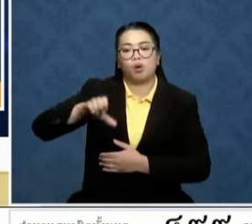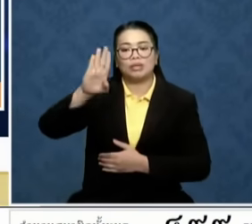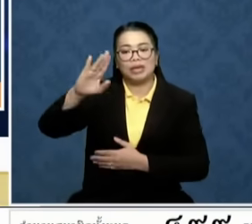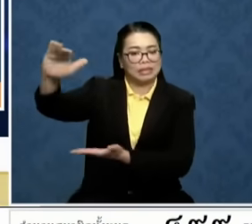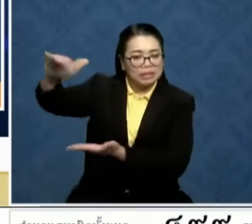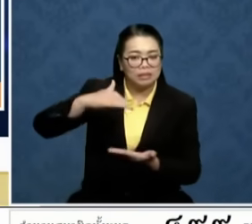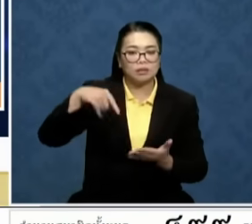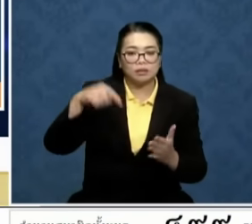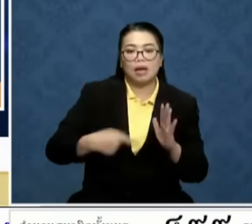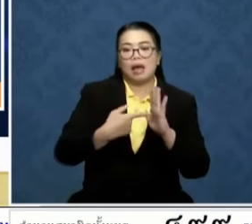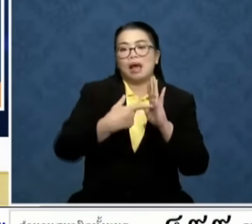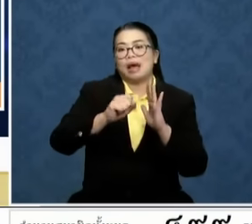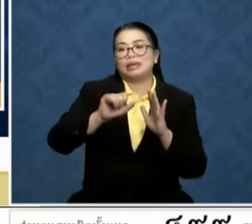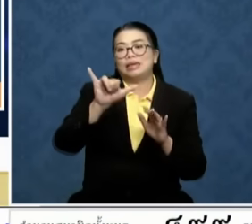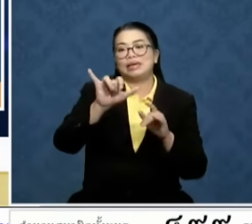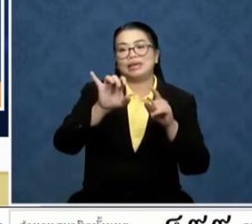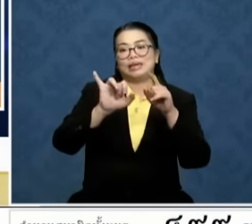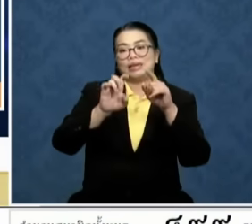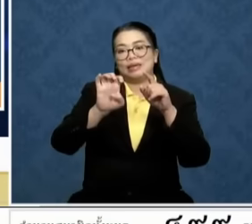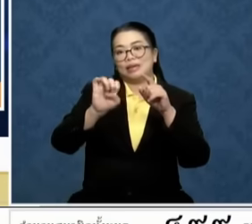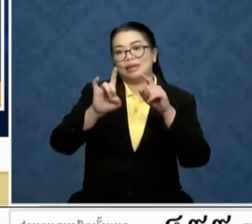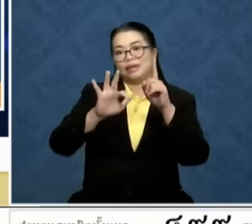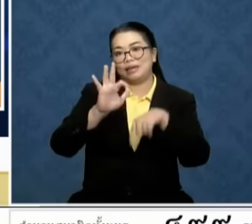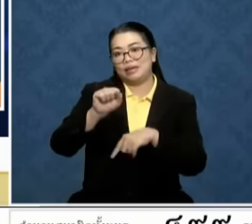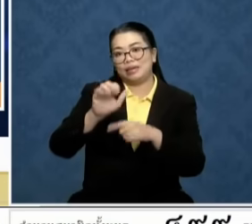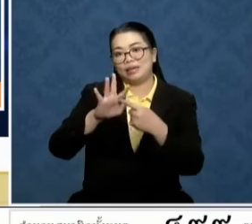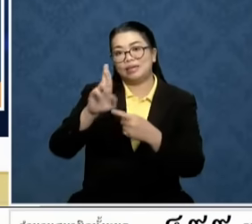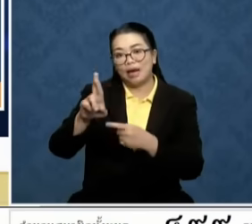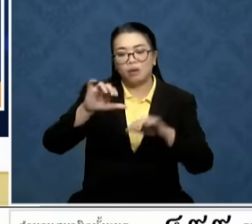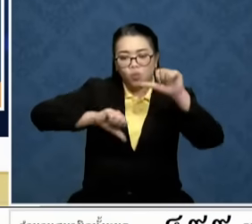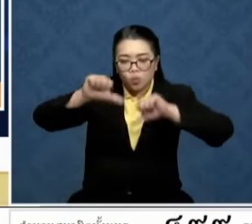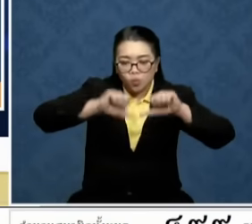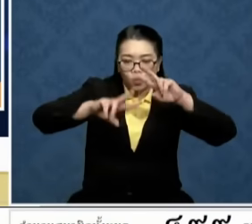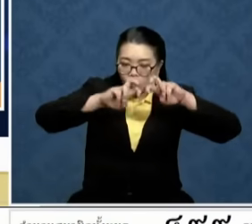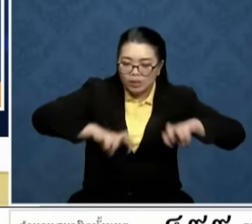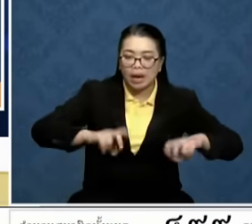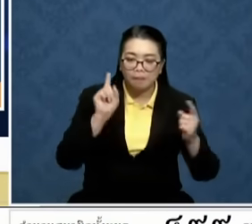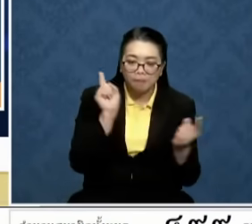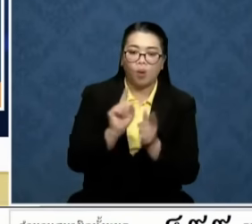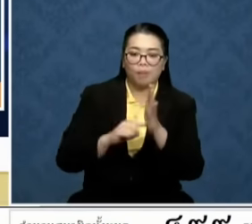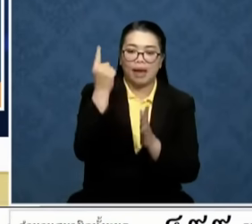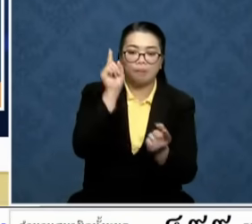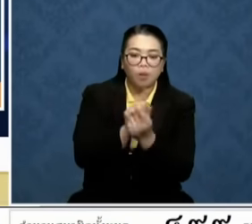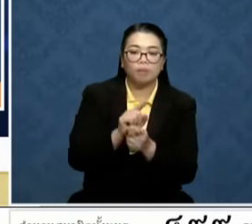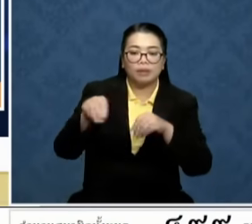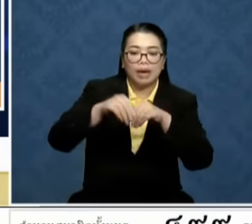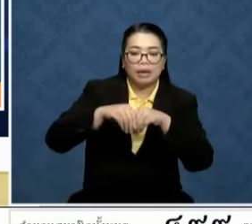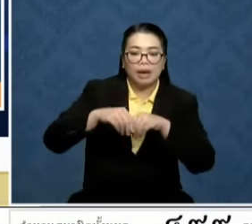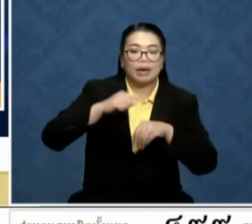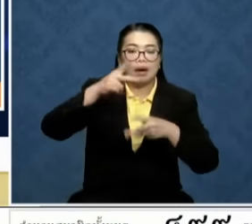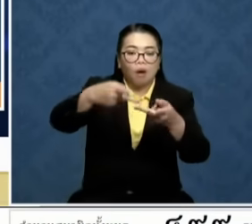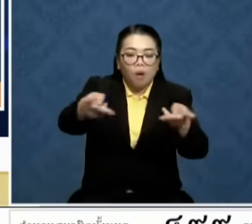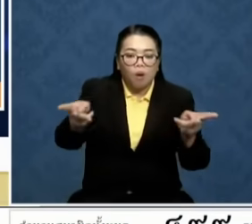ยี่สานอัมพวาสมุทรสงครามต้น 54บอกเลิกวิจัยปลาย 54เจอครั้งแรกในแหล่งน้ำตรงแถวๆคลองตรงนั้น